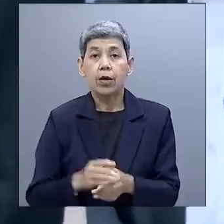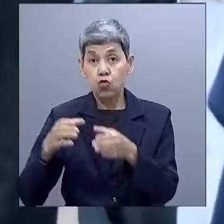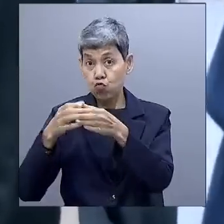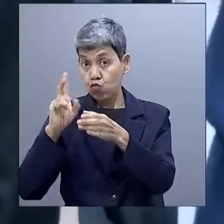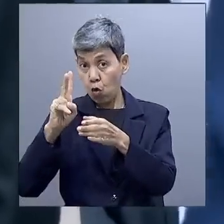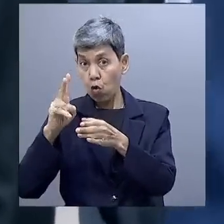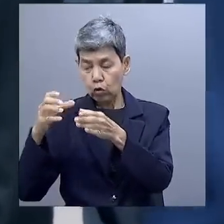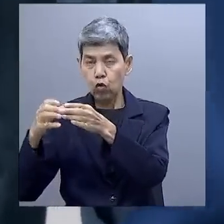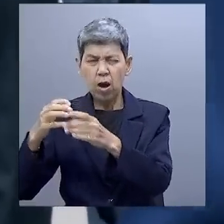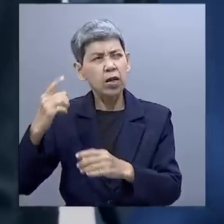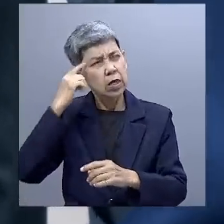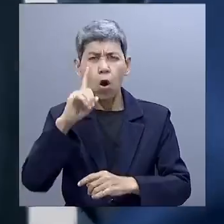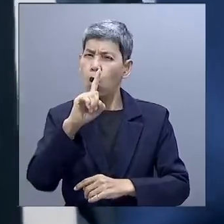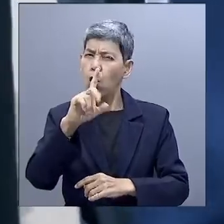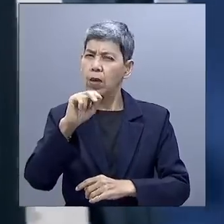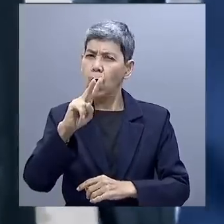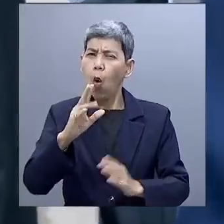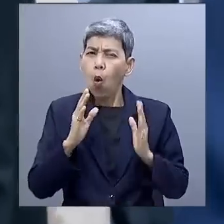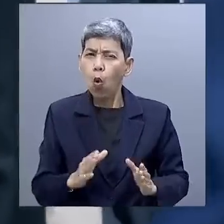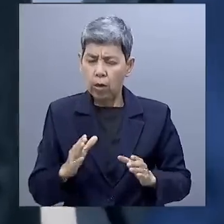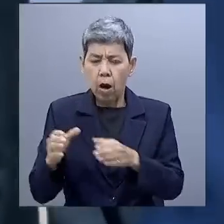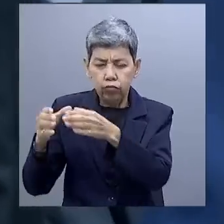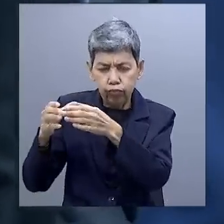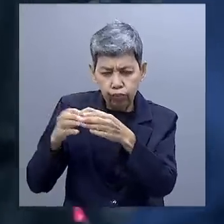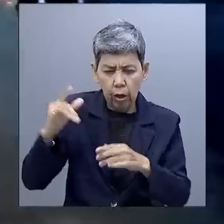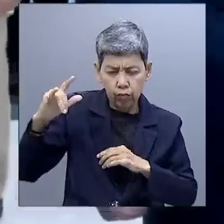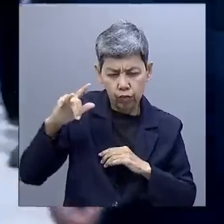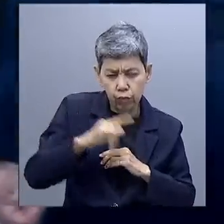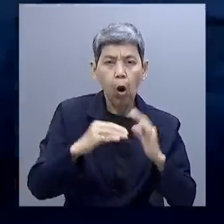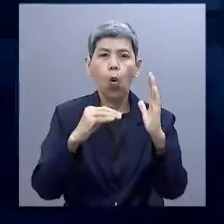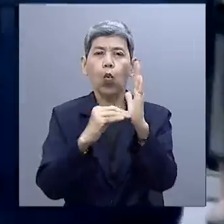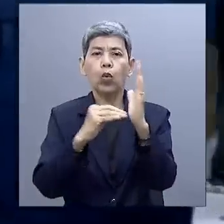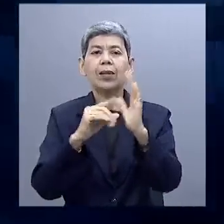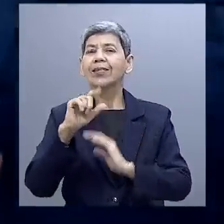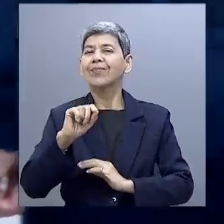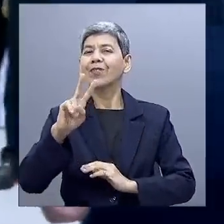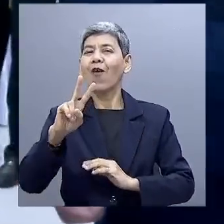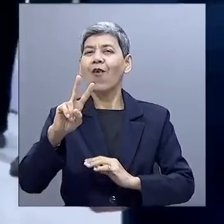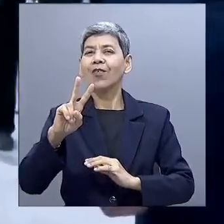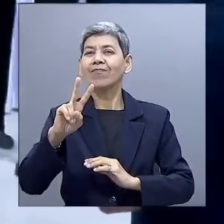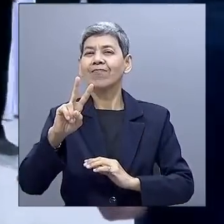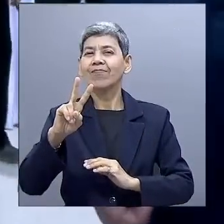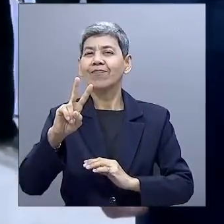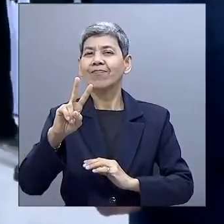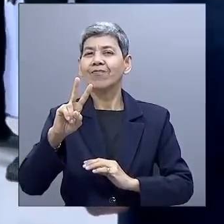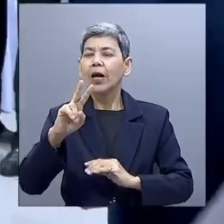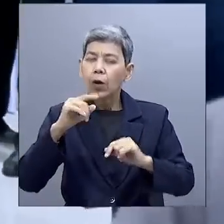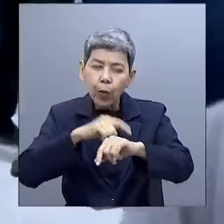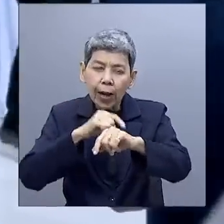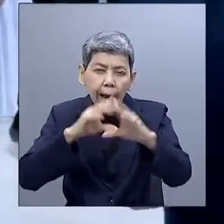อีกประมาณ 132คนค่ะก็จะเดินทางกลับถึงกรุงเทพฯในวันที่ 22ในเวลา